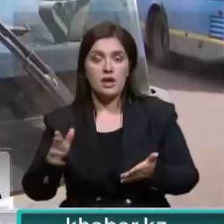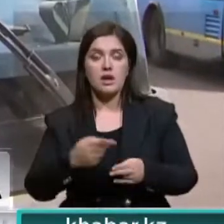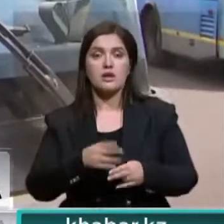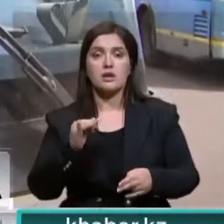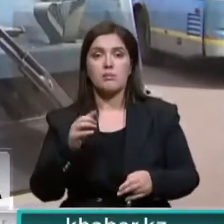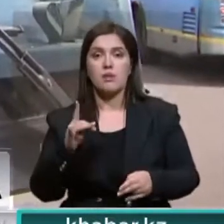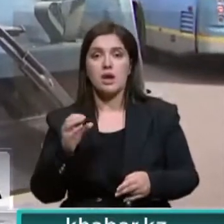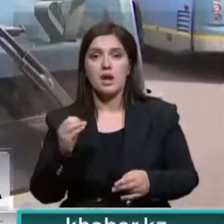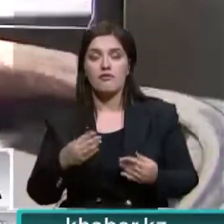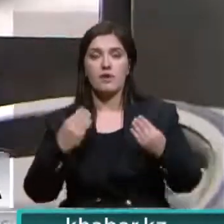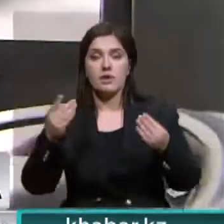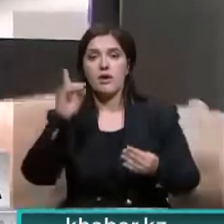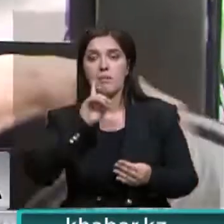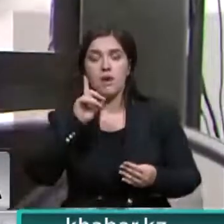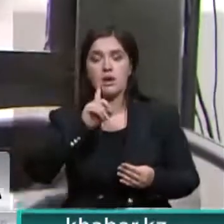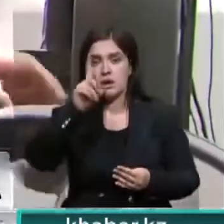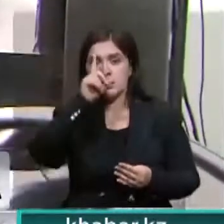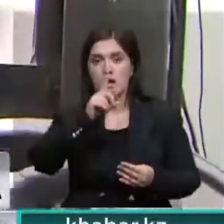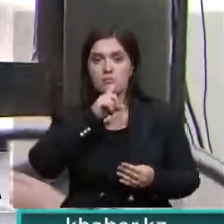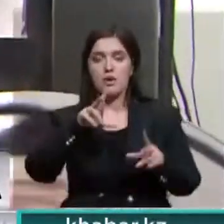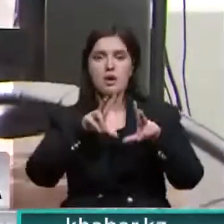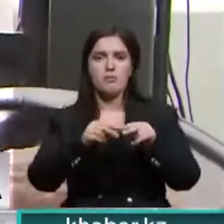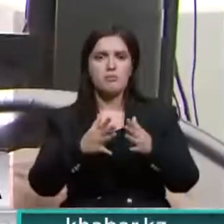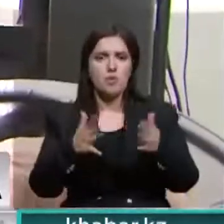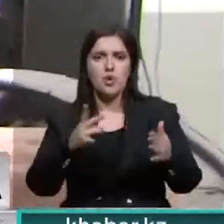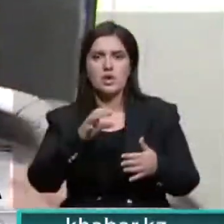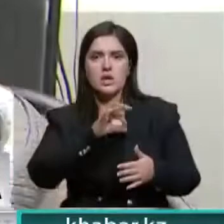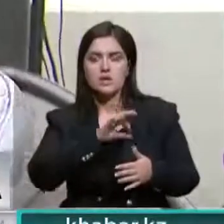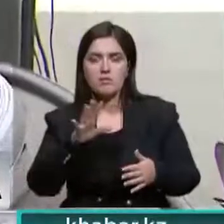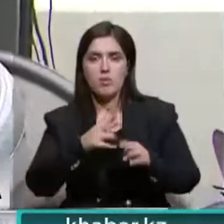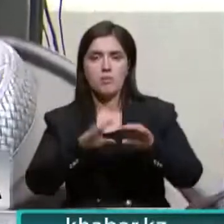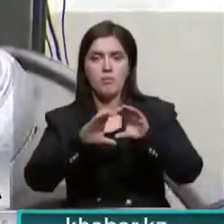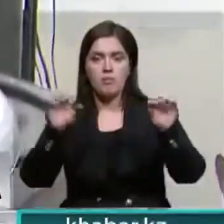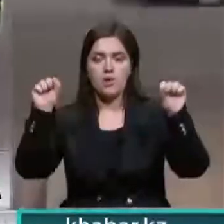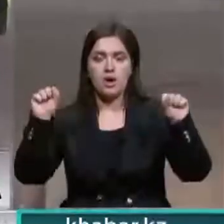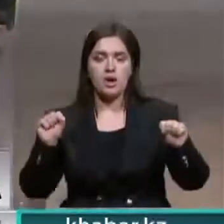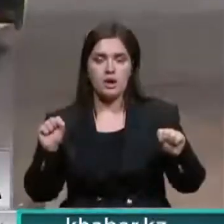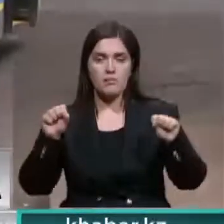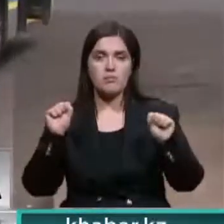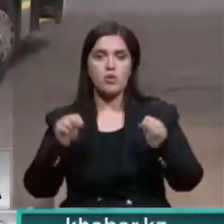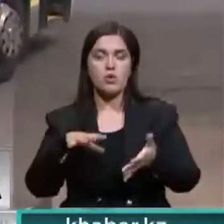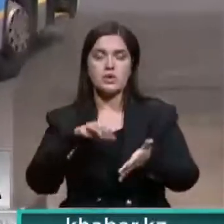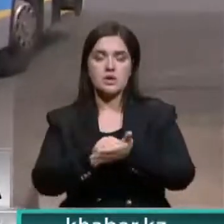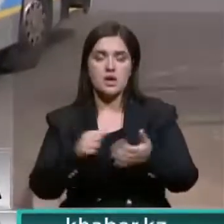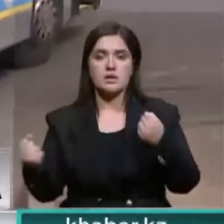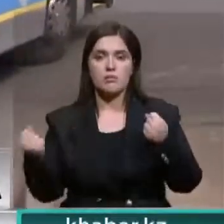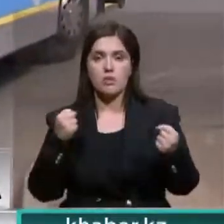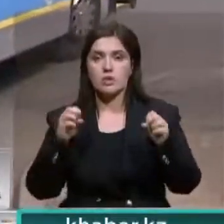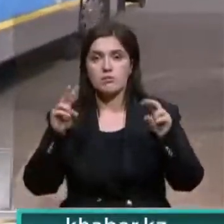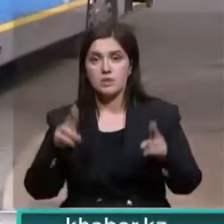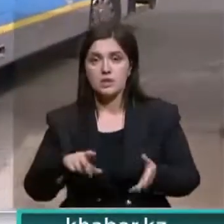Ибраеву выдали пока на месяц. Он обещал больше не использовать троллейбусные поручни. Теперь он может полноценно заниматься спортом в